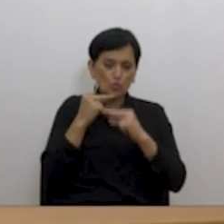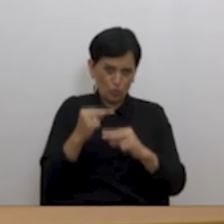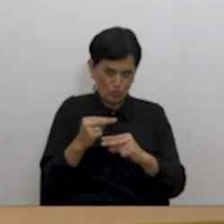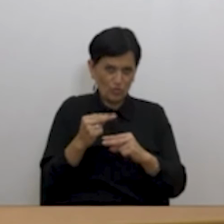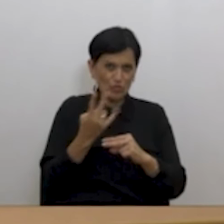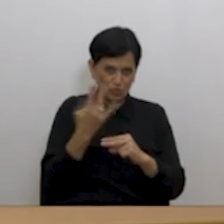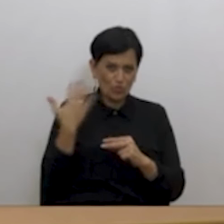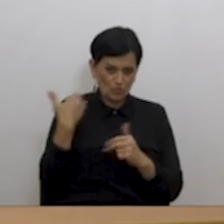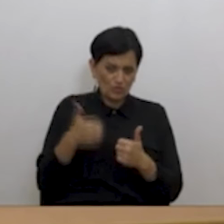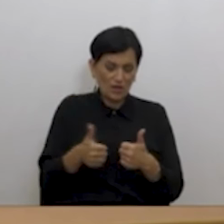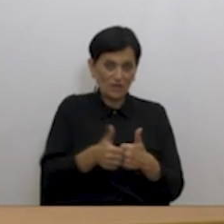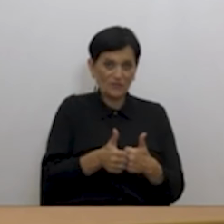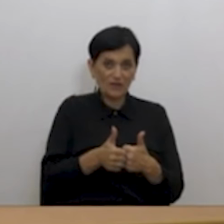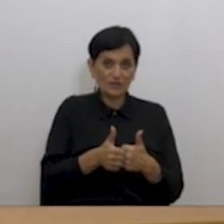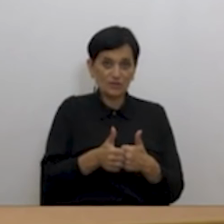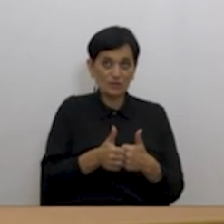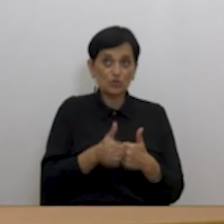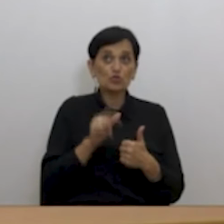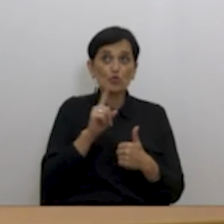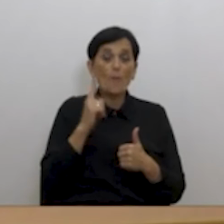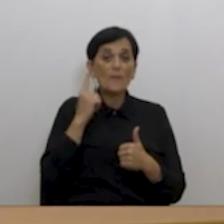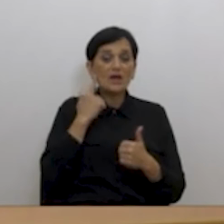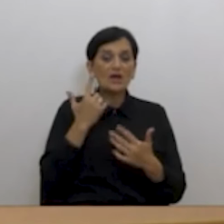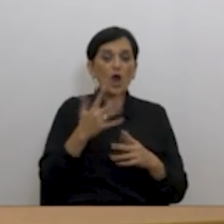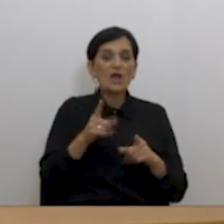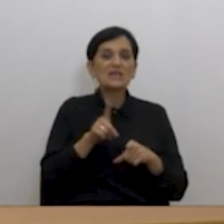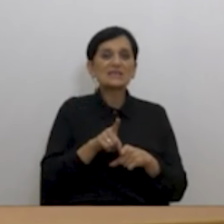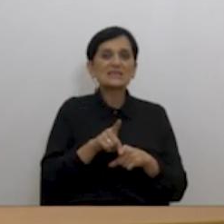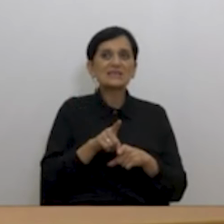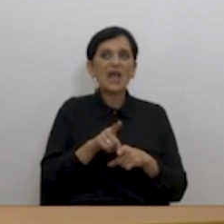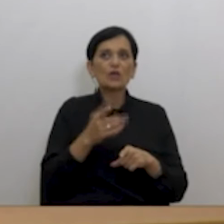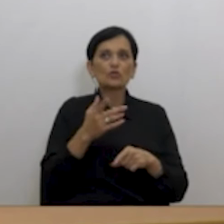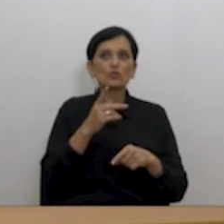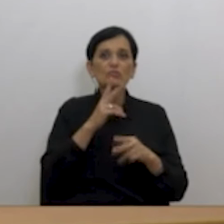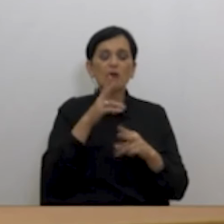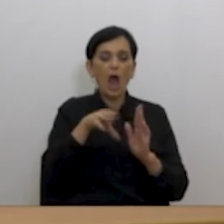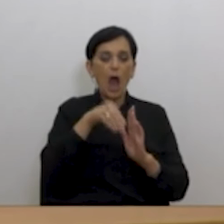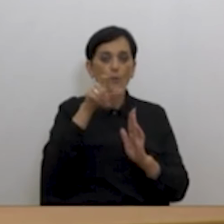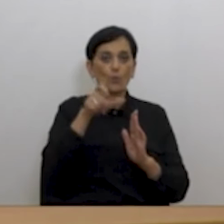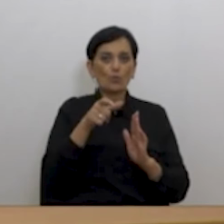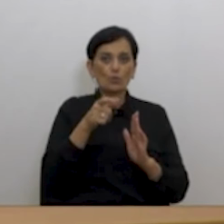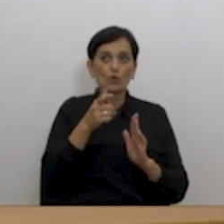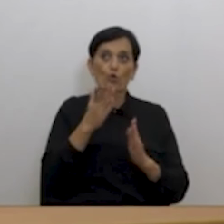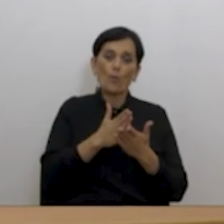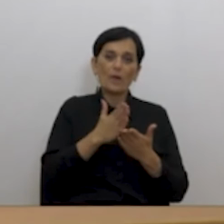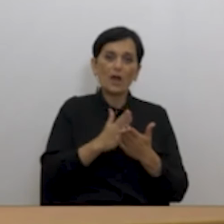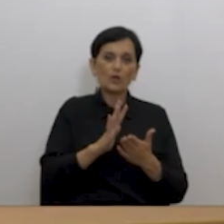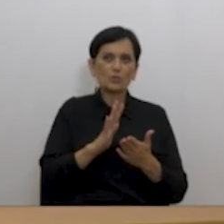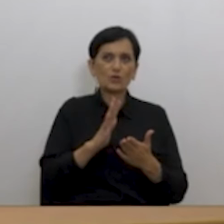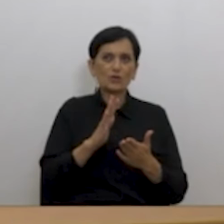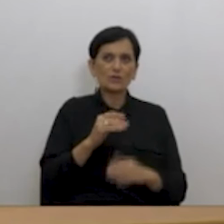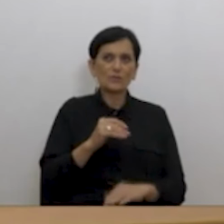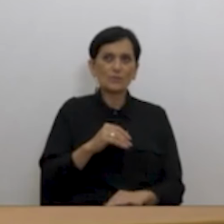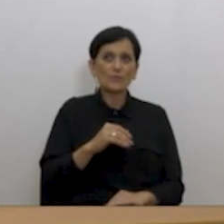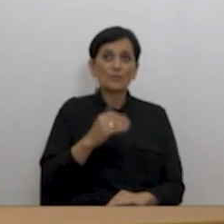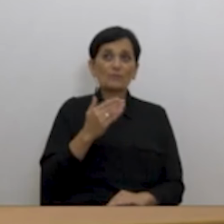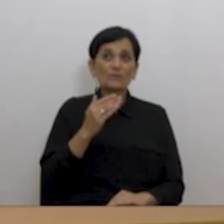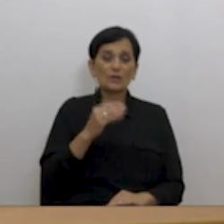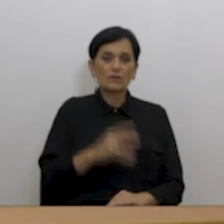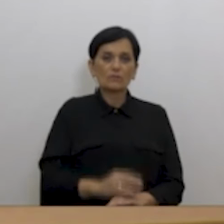უნდა მოგიდგეს რა. რო გავიგოთ. ისე კი არ მომიყურო როგორც ერთი მომჩეველი რა და ყოფილა და არ ყოფილა. თუ სამეთო ჯავს